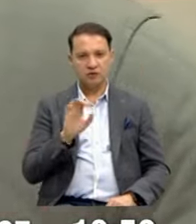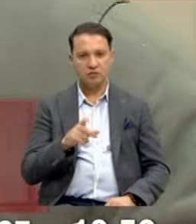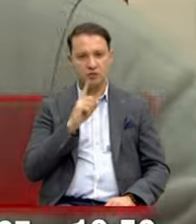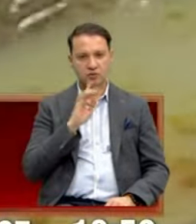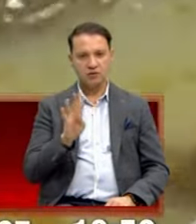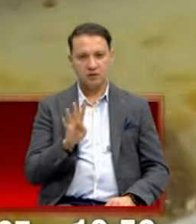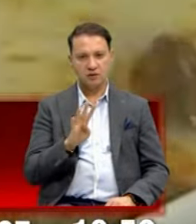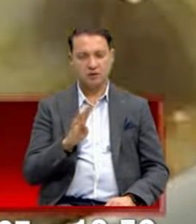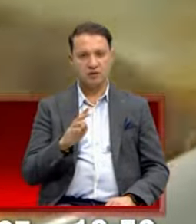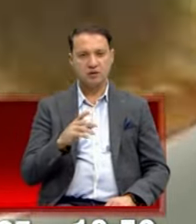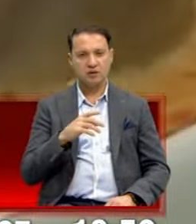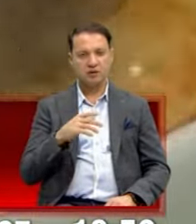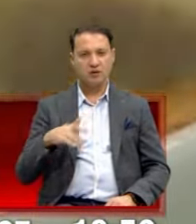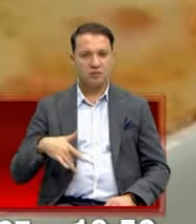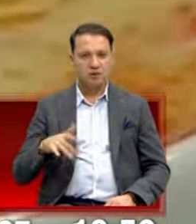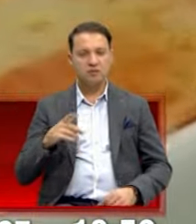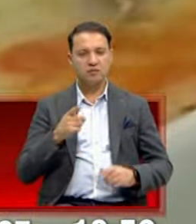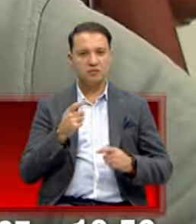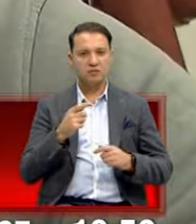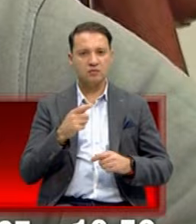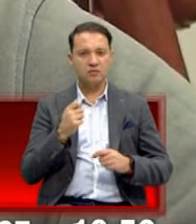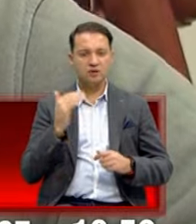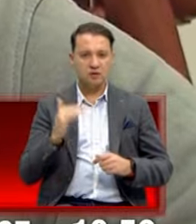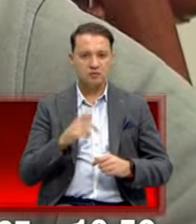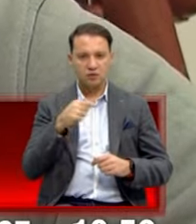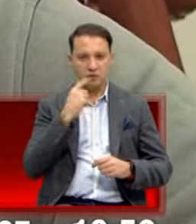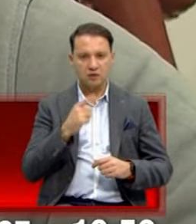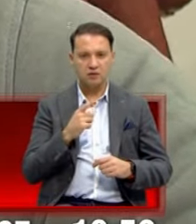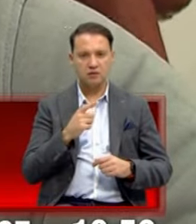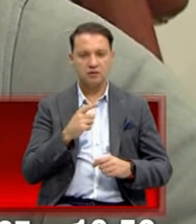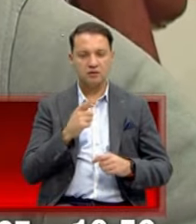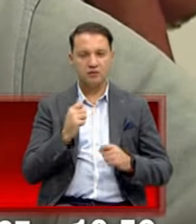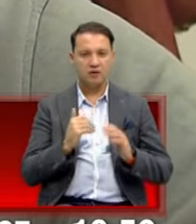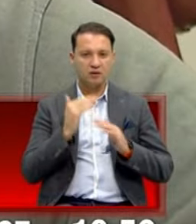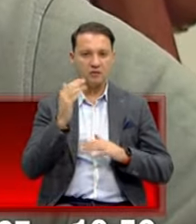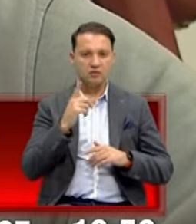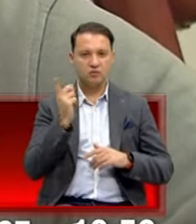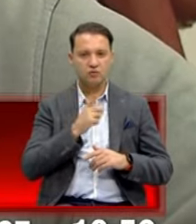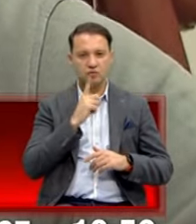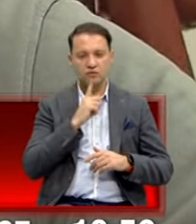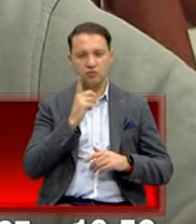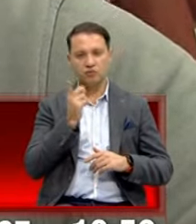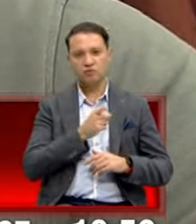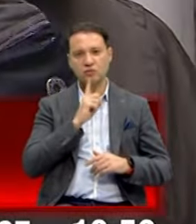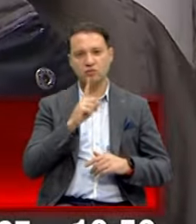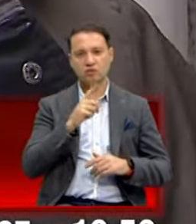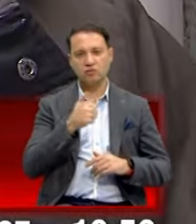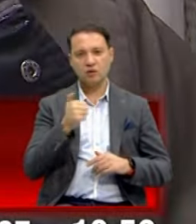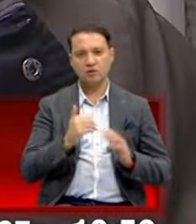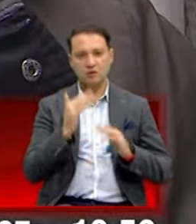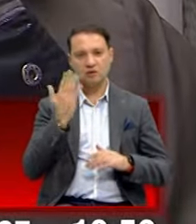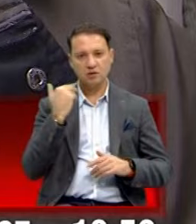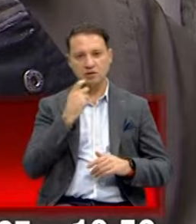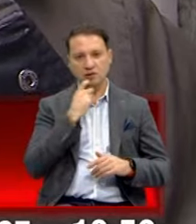an 140 lira. Sakatat olayı biraz azaldı. Azaldığı için de bu yüzden sakatatın fiyatı %160'lara falan vardı yani. Geçen sene